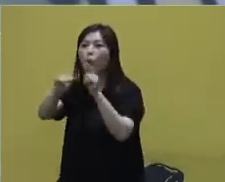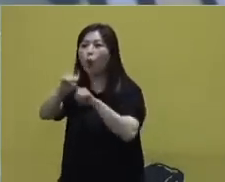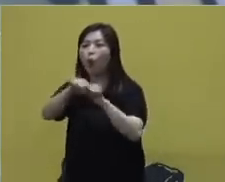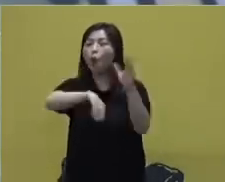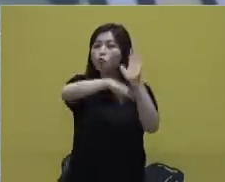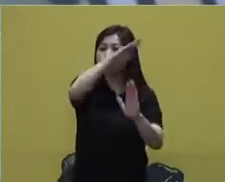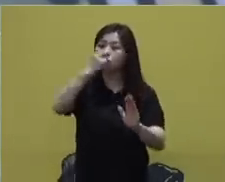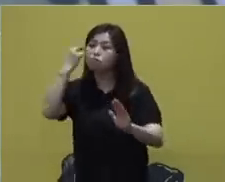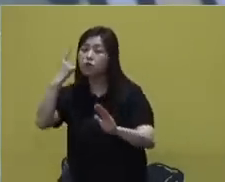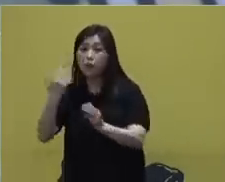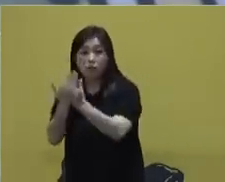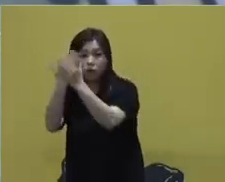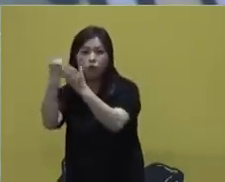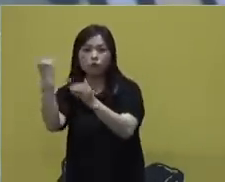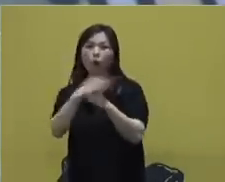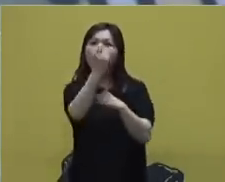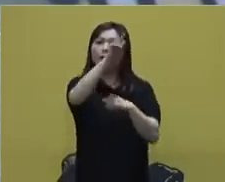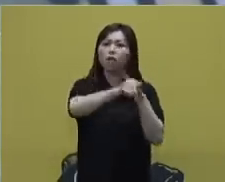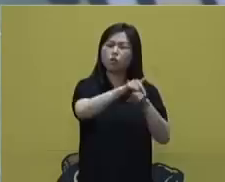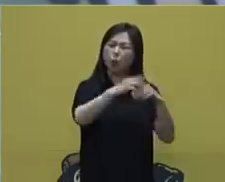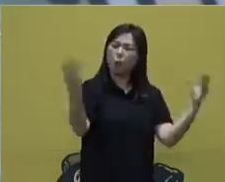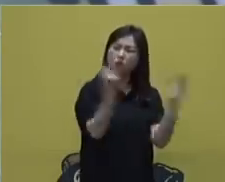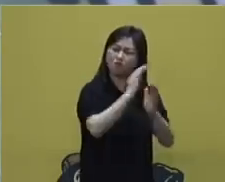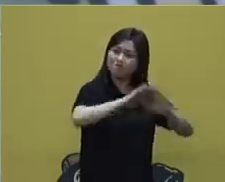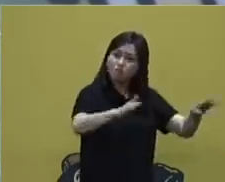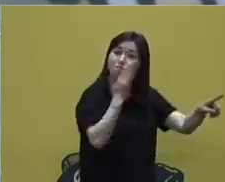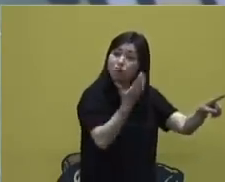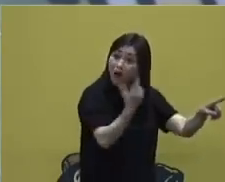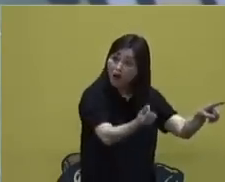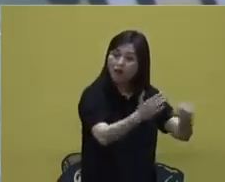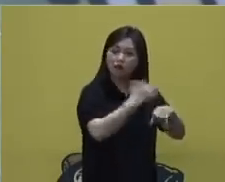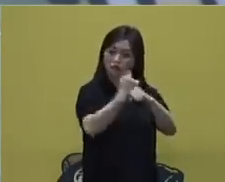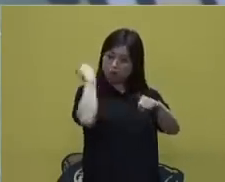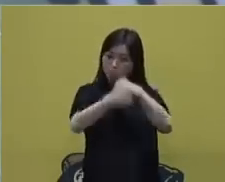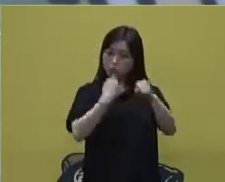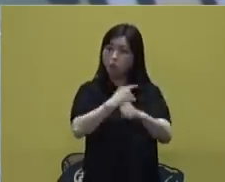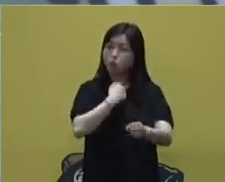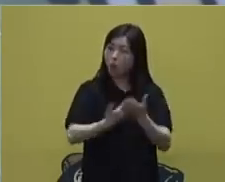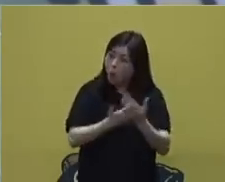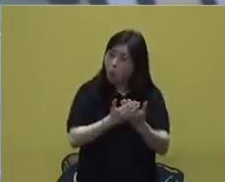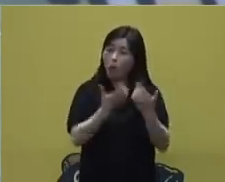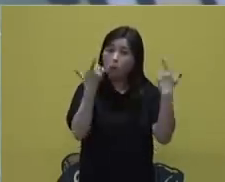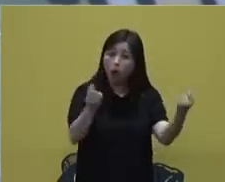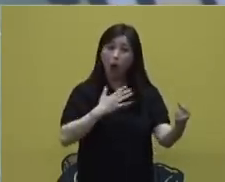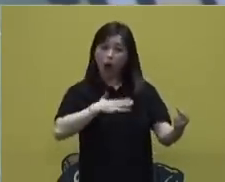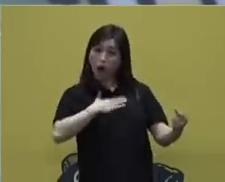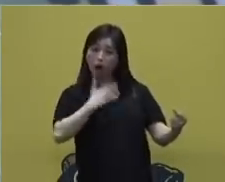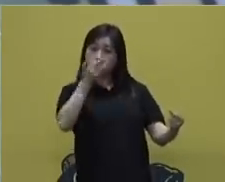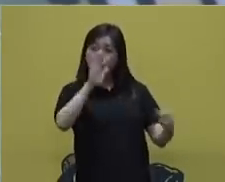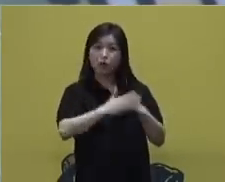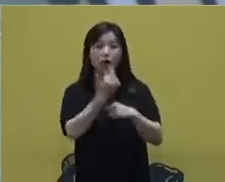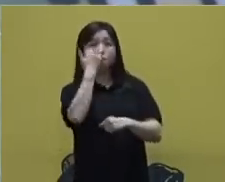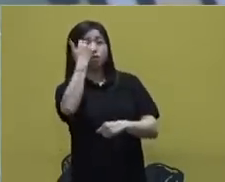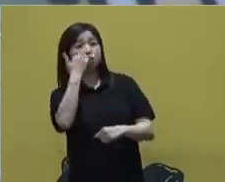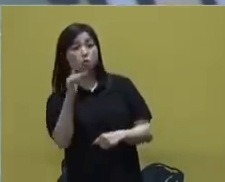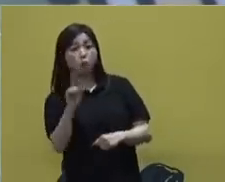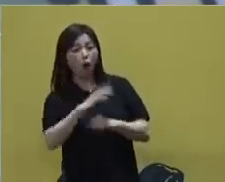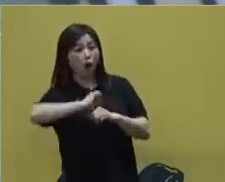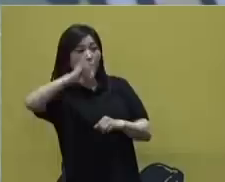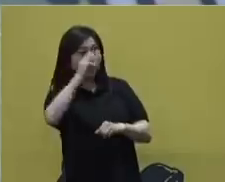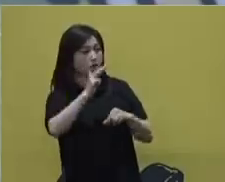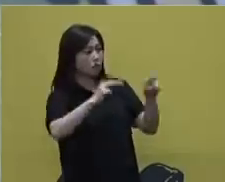북미관계도 발전하고 비핵화 협상도 발전해온 게 작년 1년의 경험인데 예. 이거 뭐 논불 미국이 놀부심포도 아니고